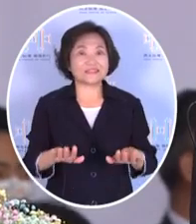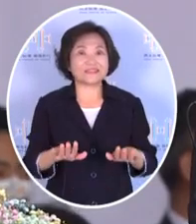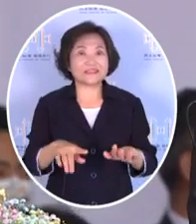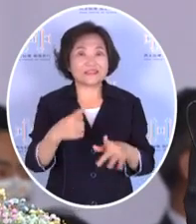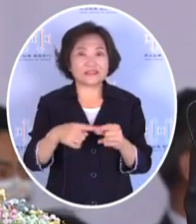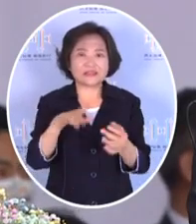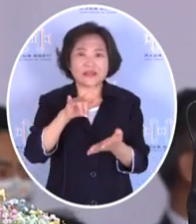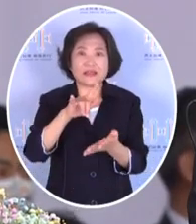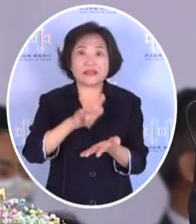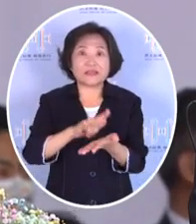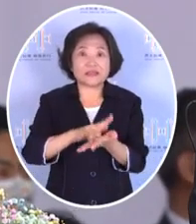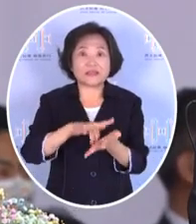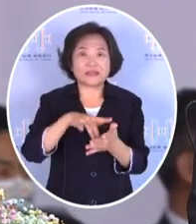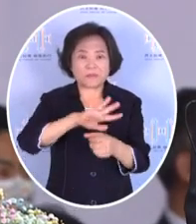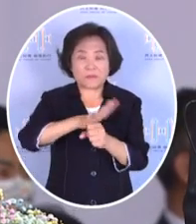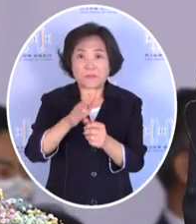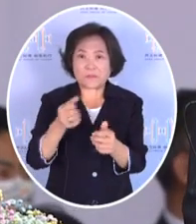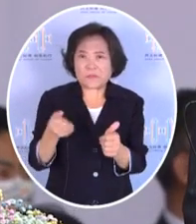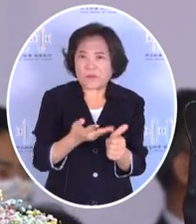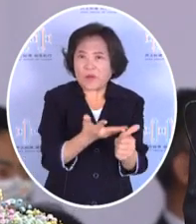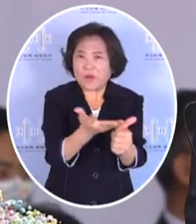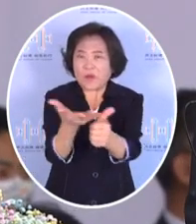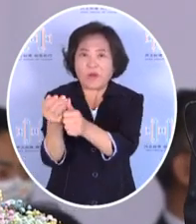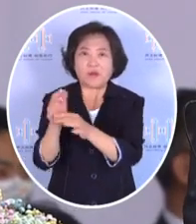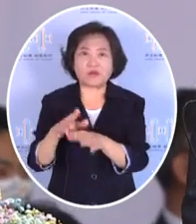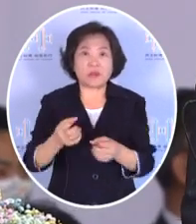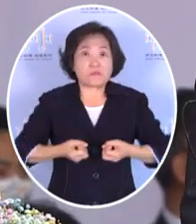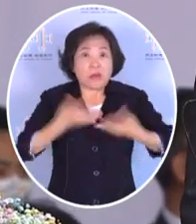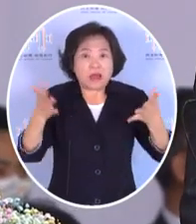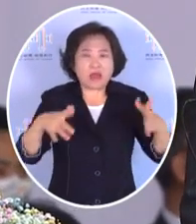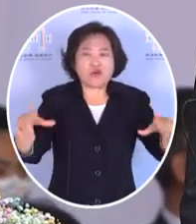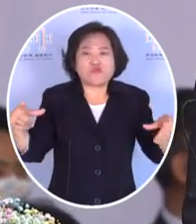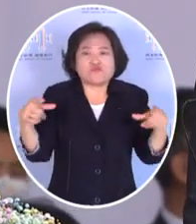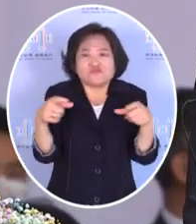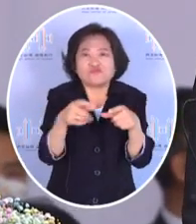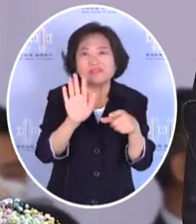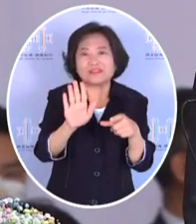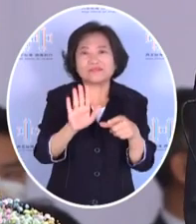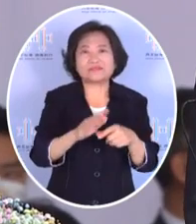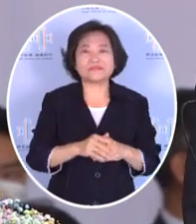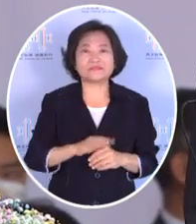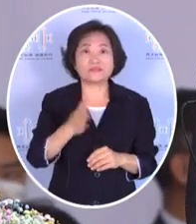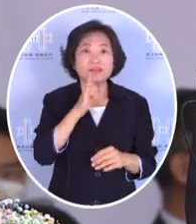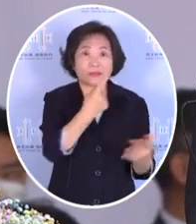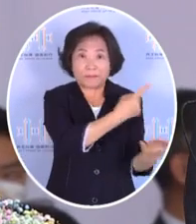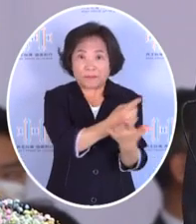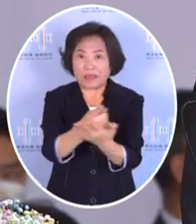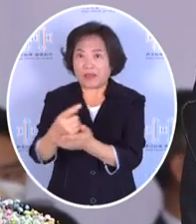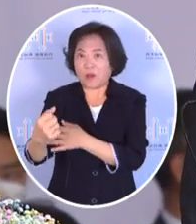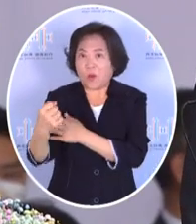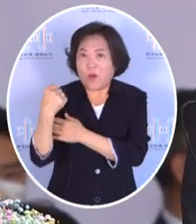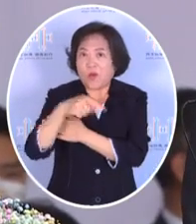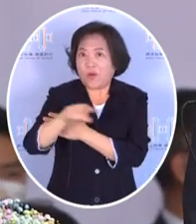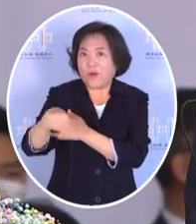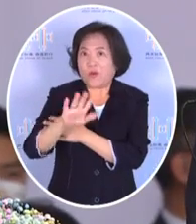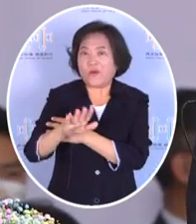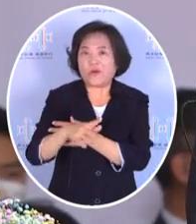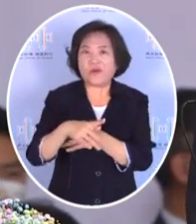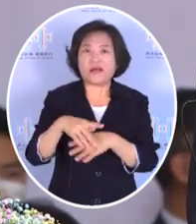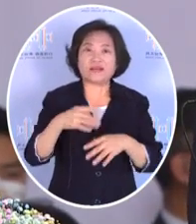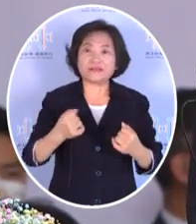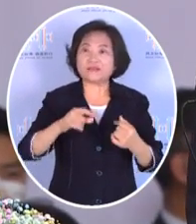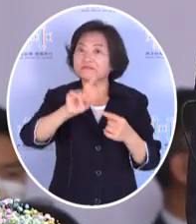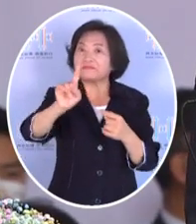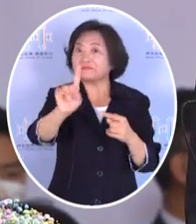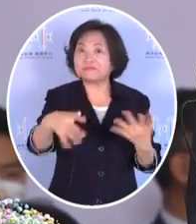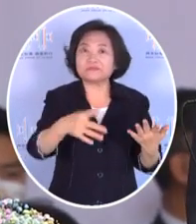因为疫情，庆典的规模缩小了，但所有的国人同胞，无论身在何